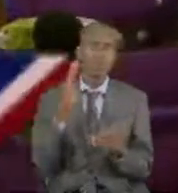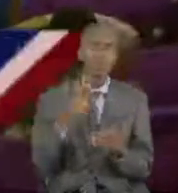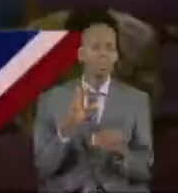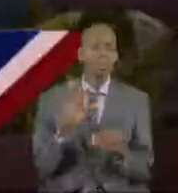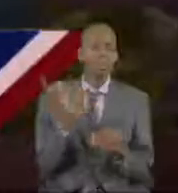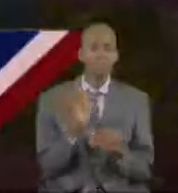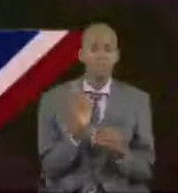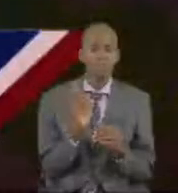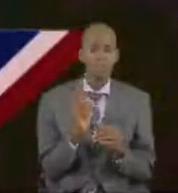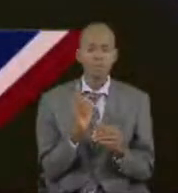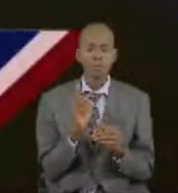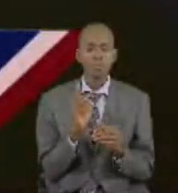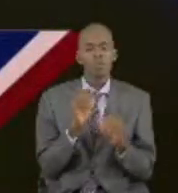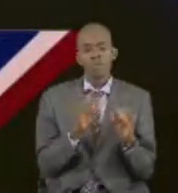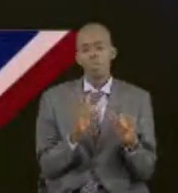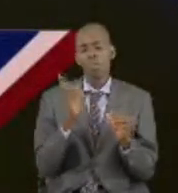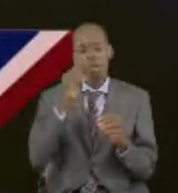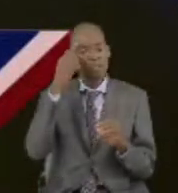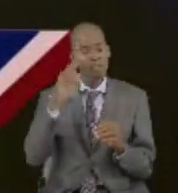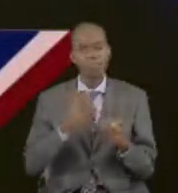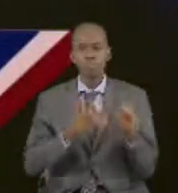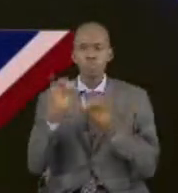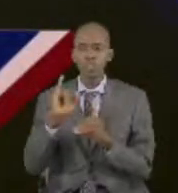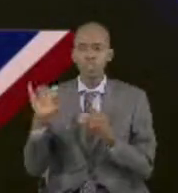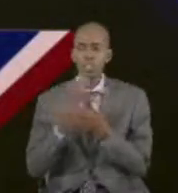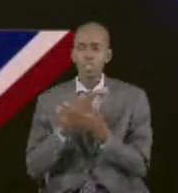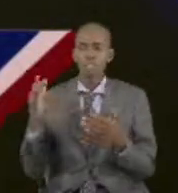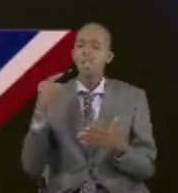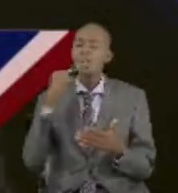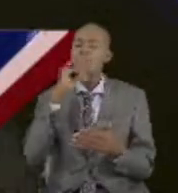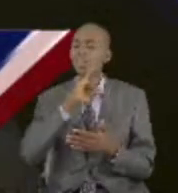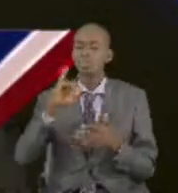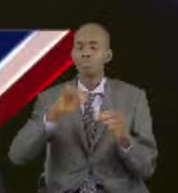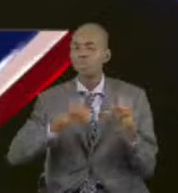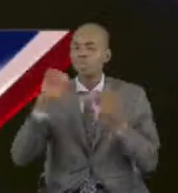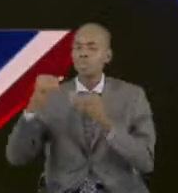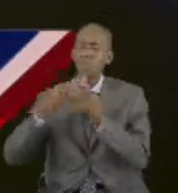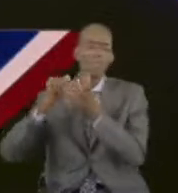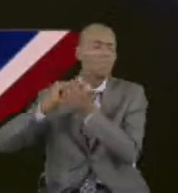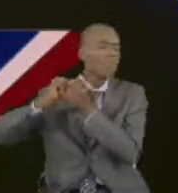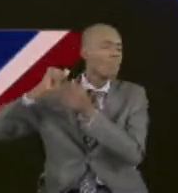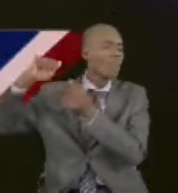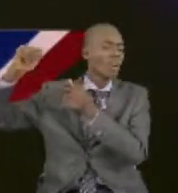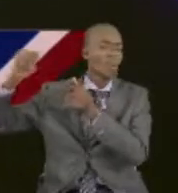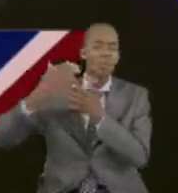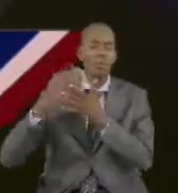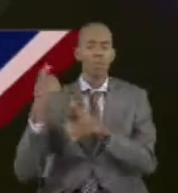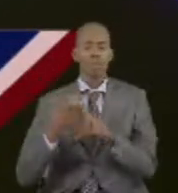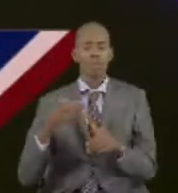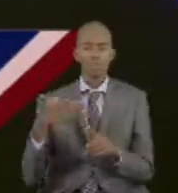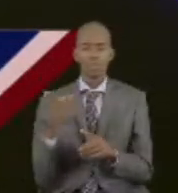Verset 25. C'est pourquoi renoncez au mensonge, éloignez-le loin de vous,